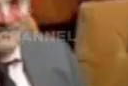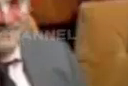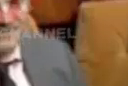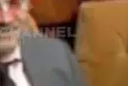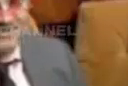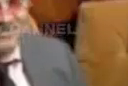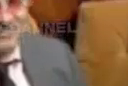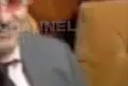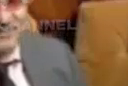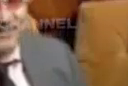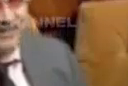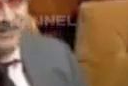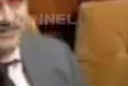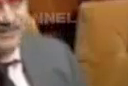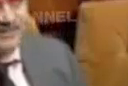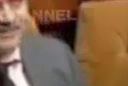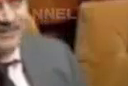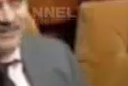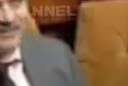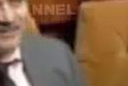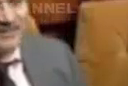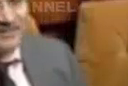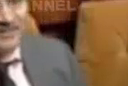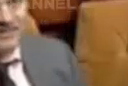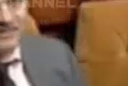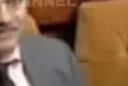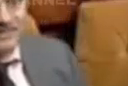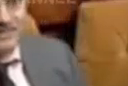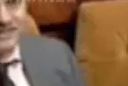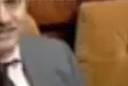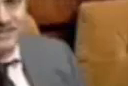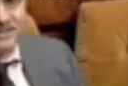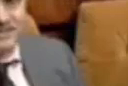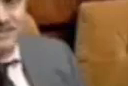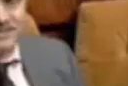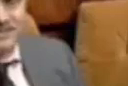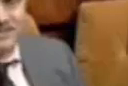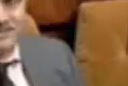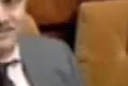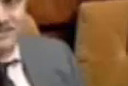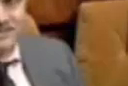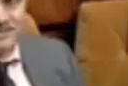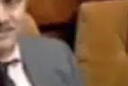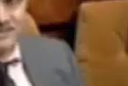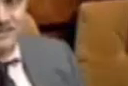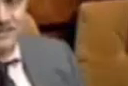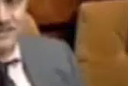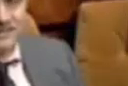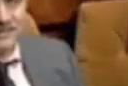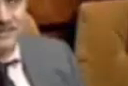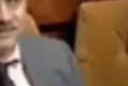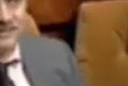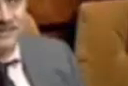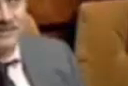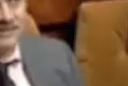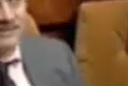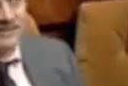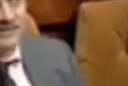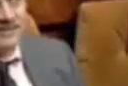على كل ماشي بوحدك اللي كدوز للبرلمان، كلشي انا كندوز للبرلمان، هذا نقاش اخر. ولكن بالله